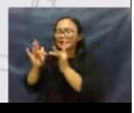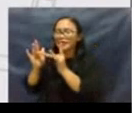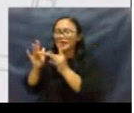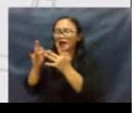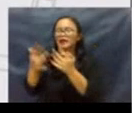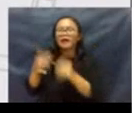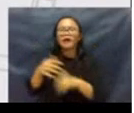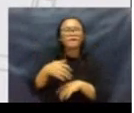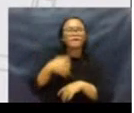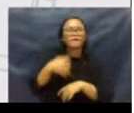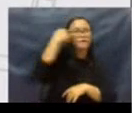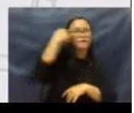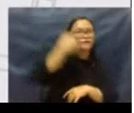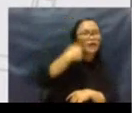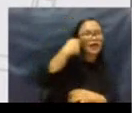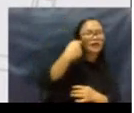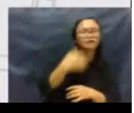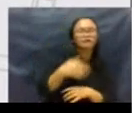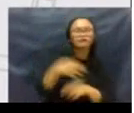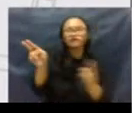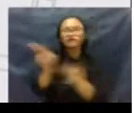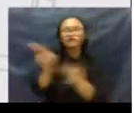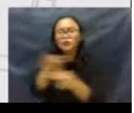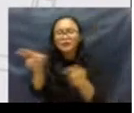mendengarkan musik,